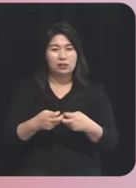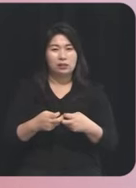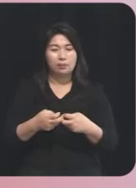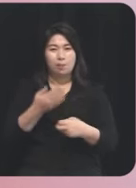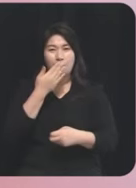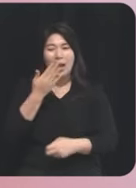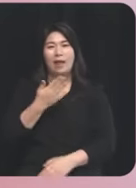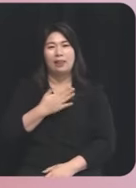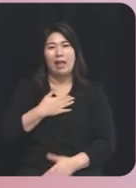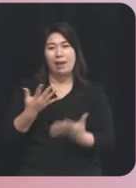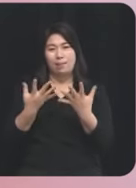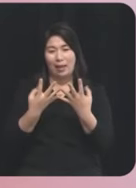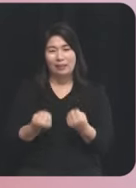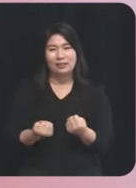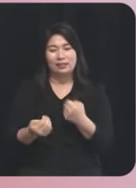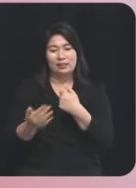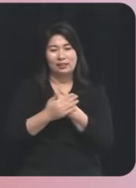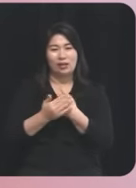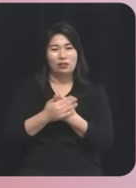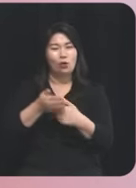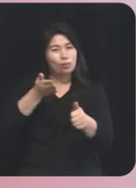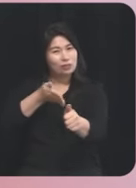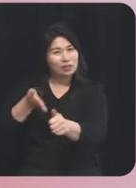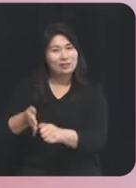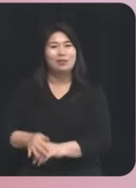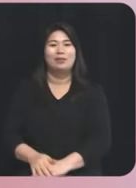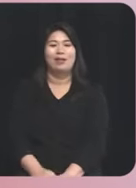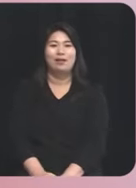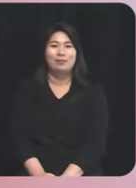고강철에게 많은 응원과 격려를 부탁드립니다. 네,